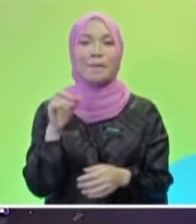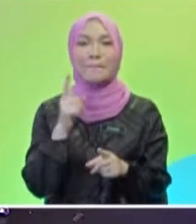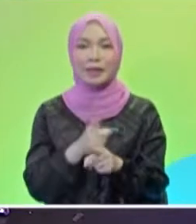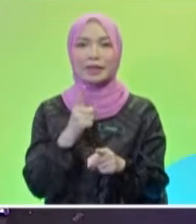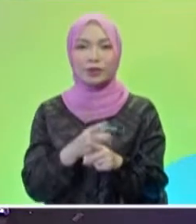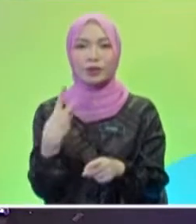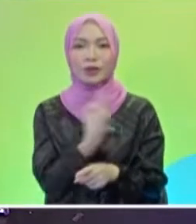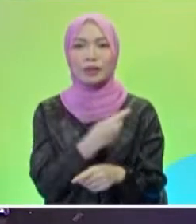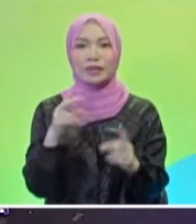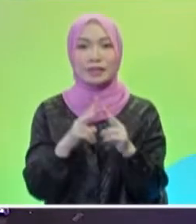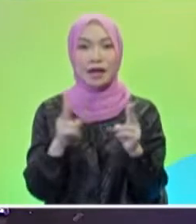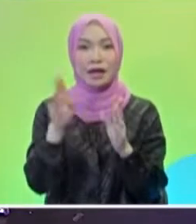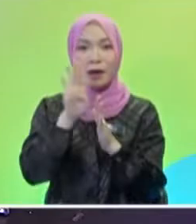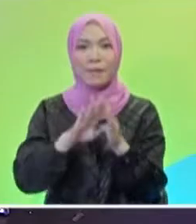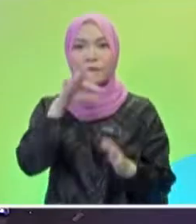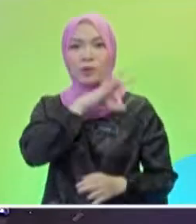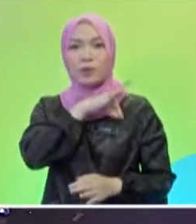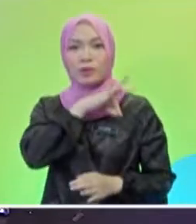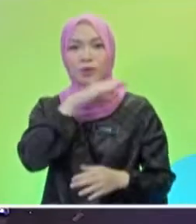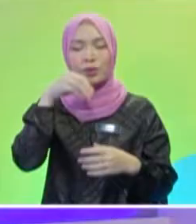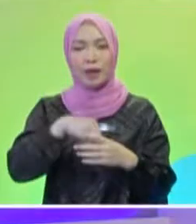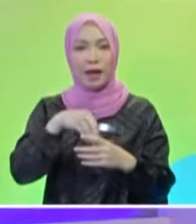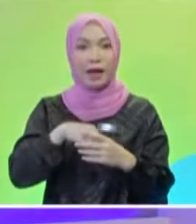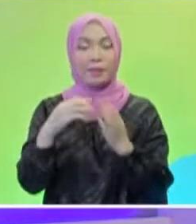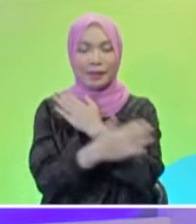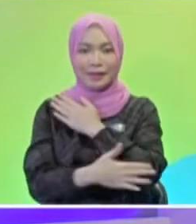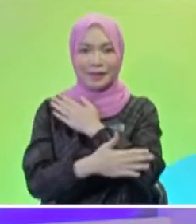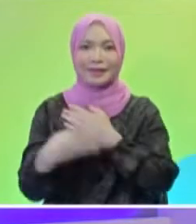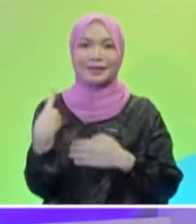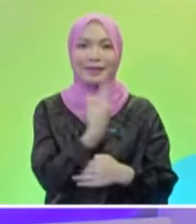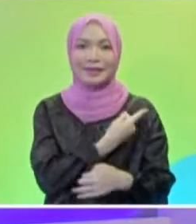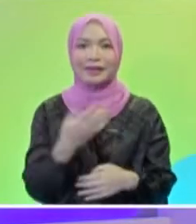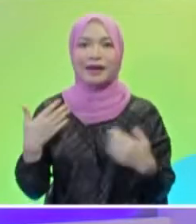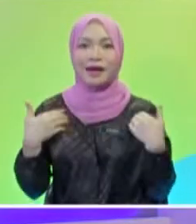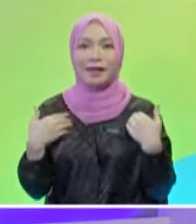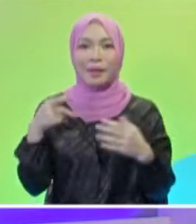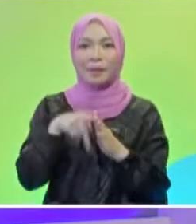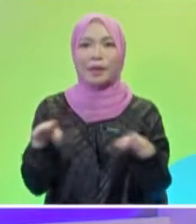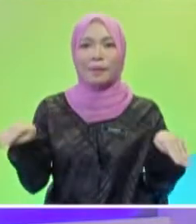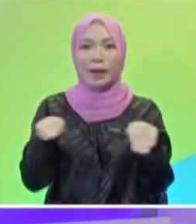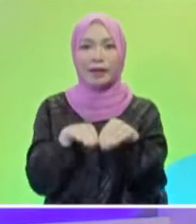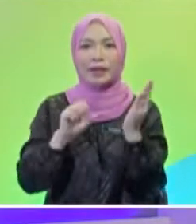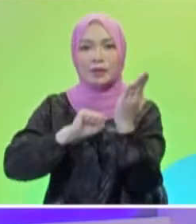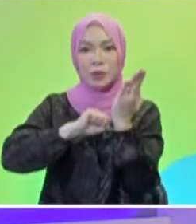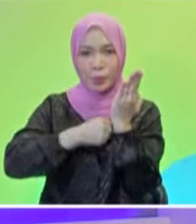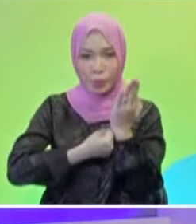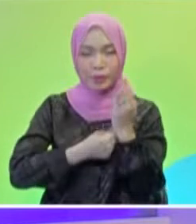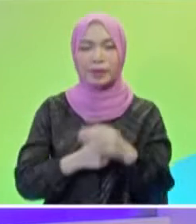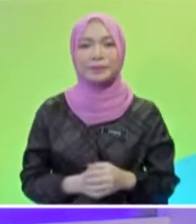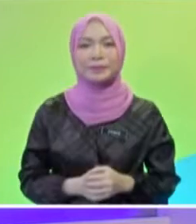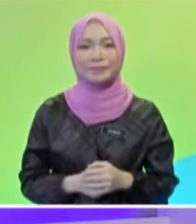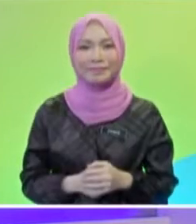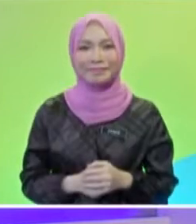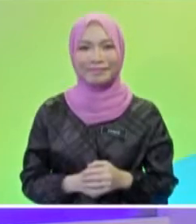semulajadi baiknya kita boleh manfaatkan untuk kehidupan kita dan generasi akan datang oke tadi sebuah patroli Who telah kita ada